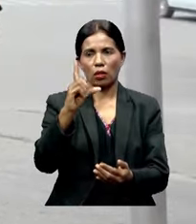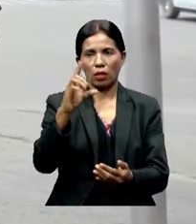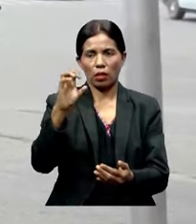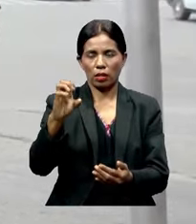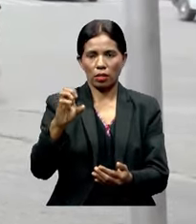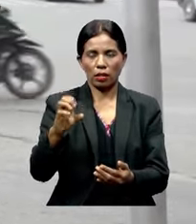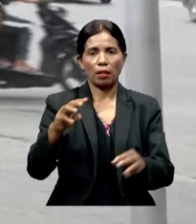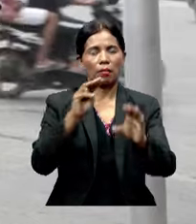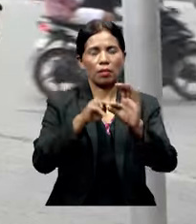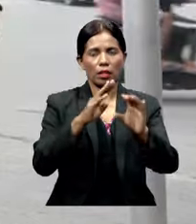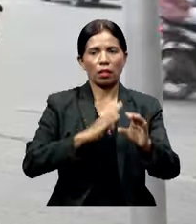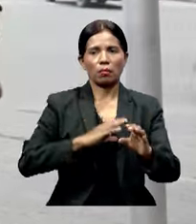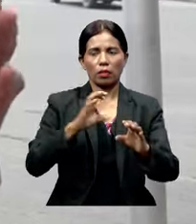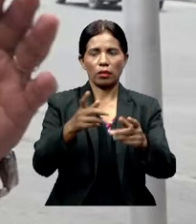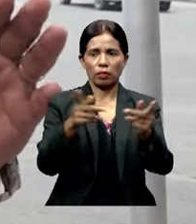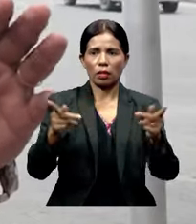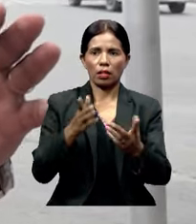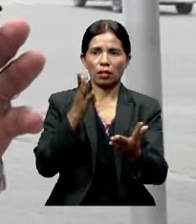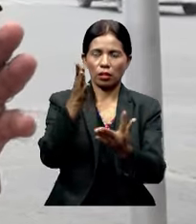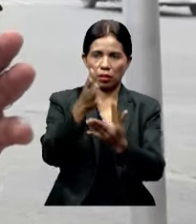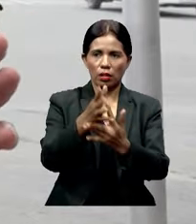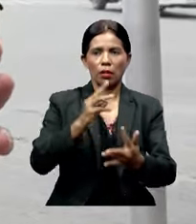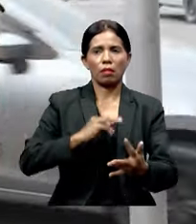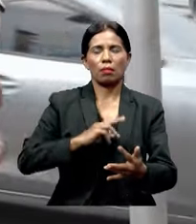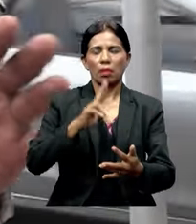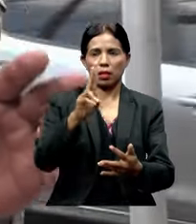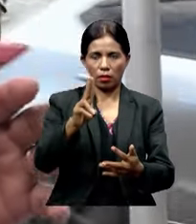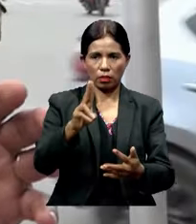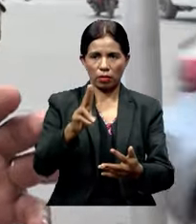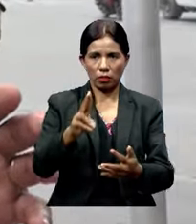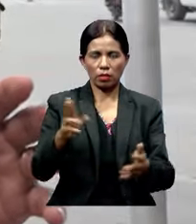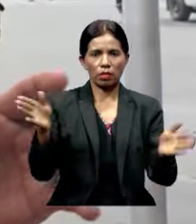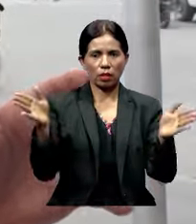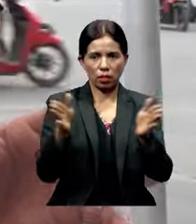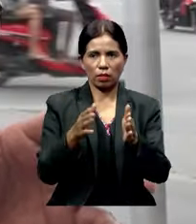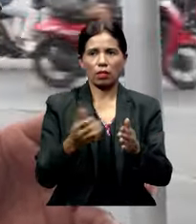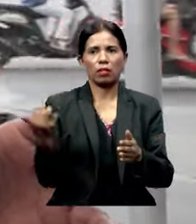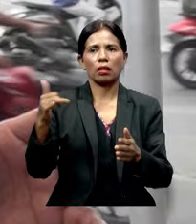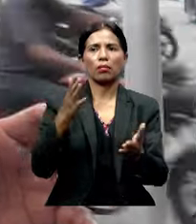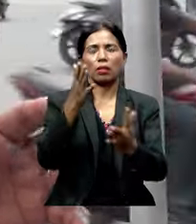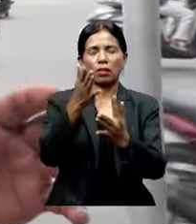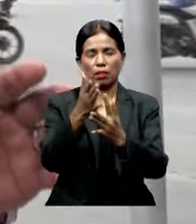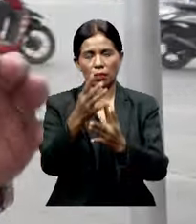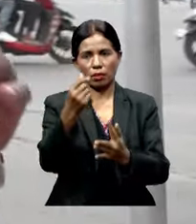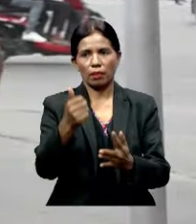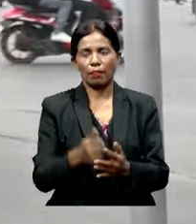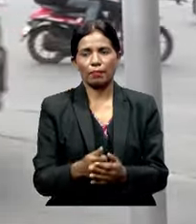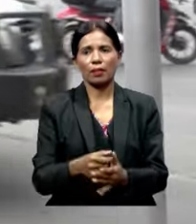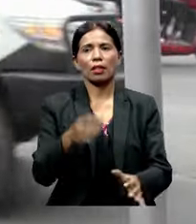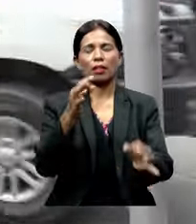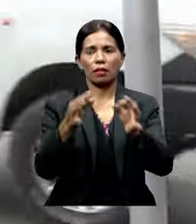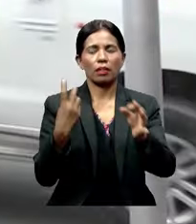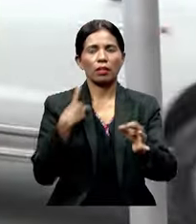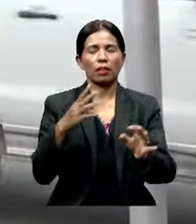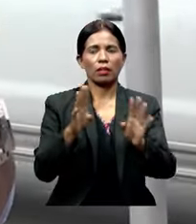kampung baru nian tambah spasu para tu tama baman leu nian maki sei limi itu an los persira bel tama hu telar mas kuandu ita bok